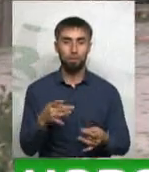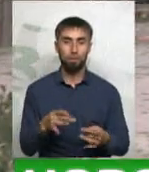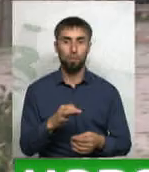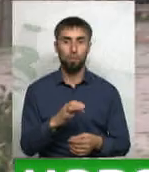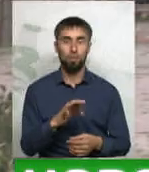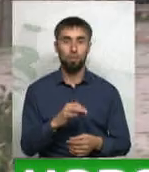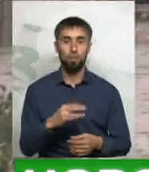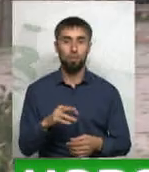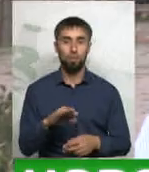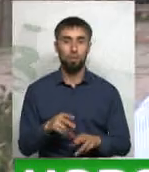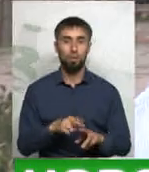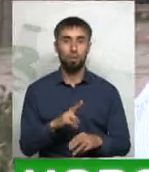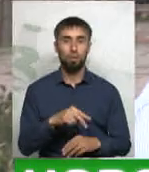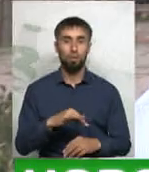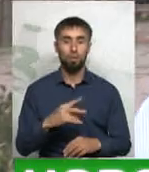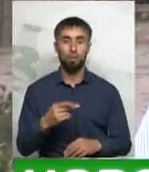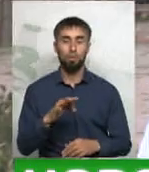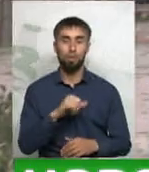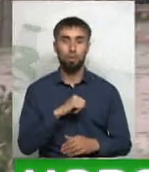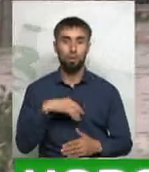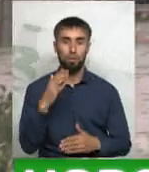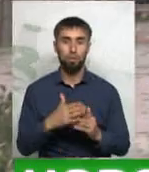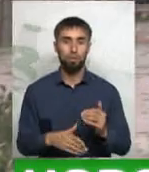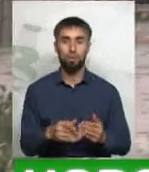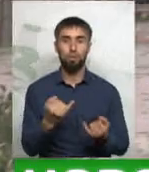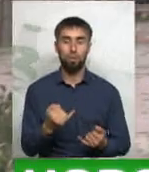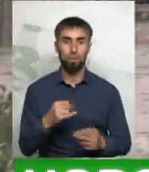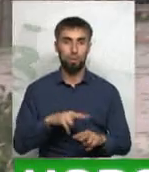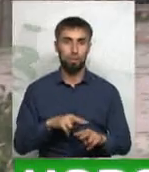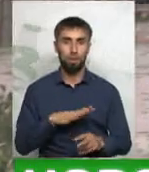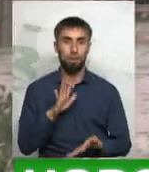Особенно от Калина и до самого конца.